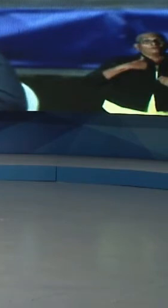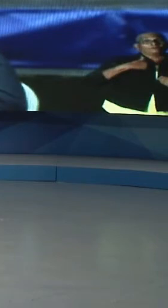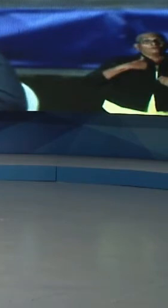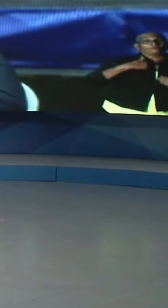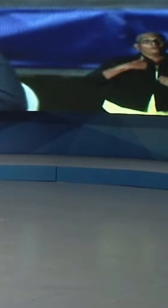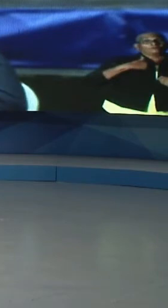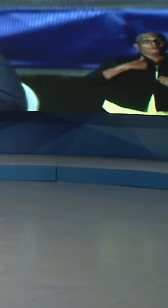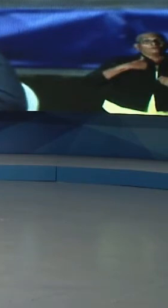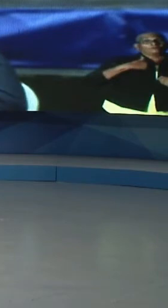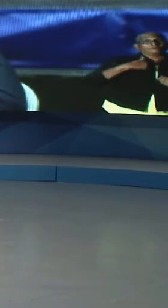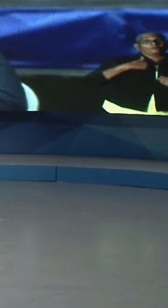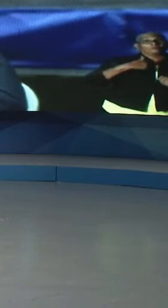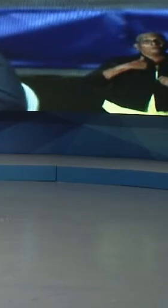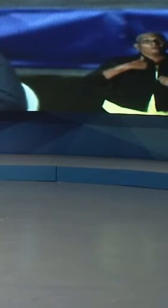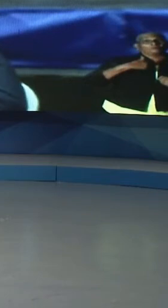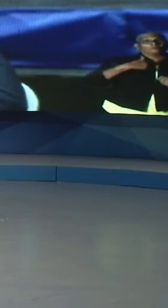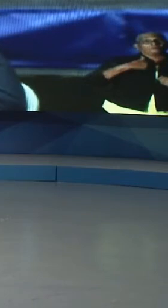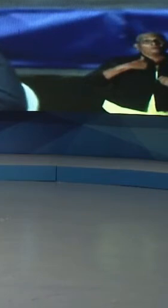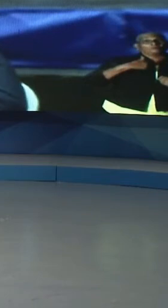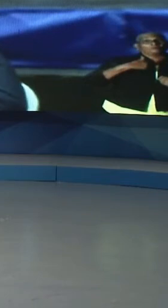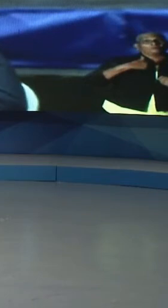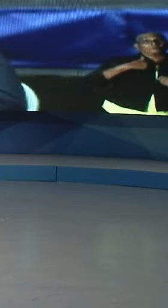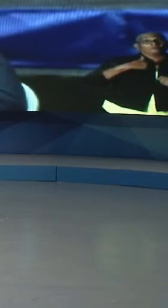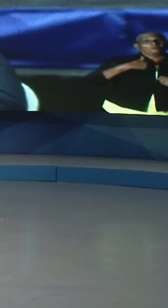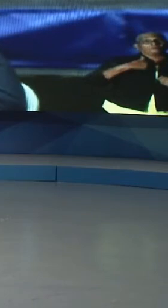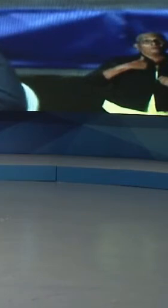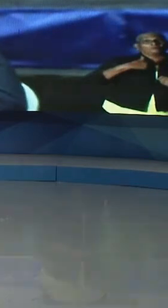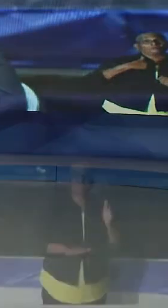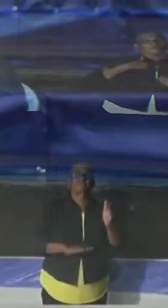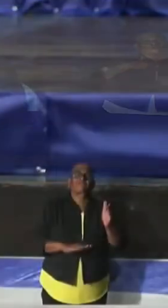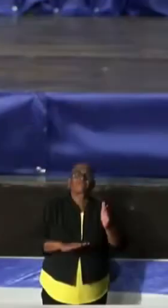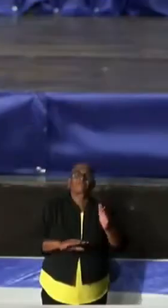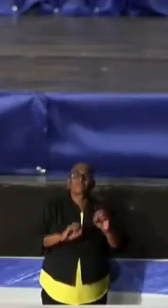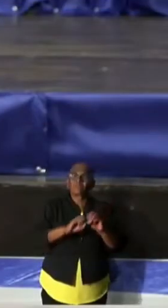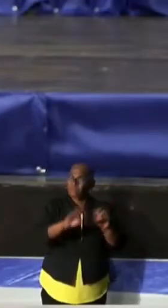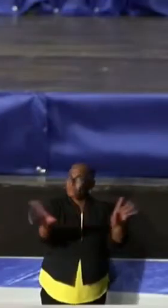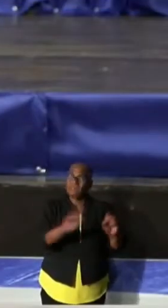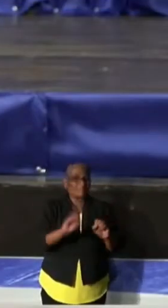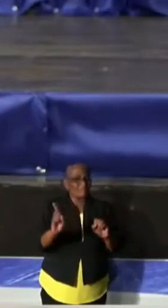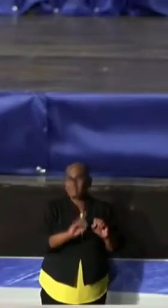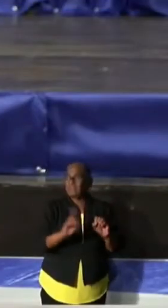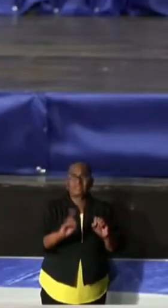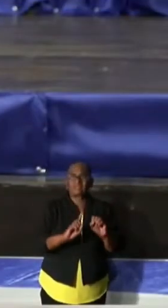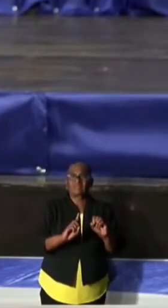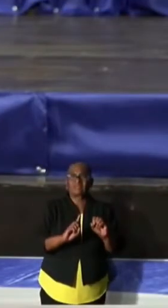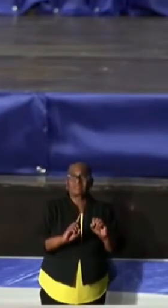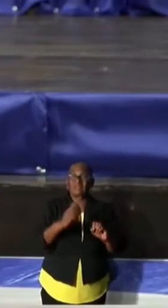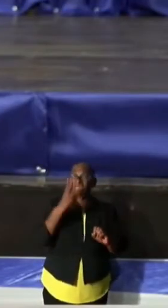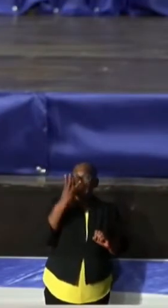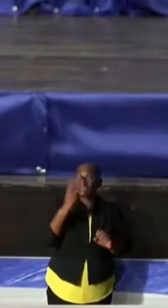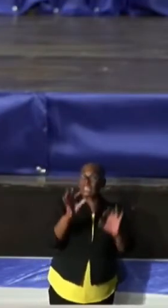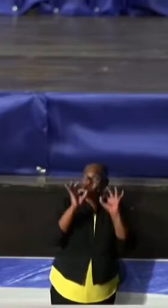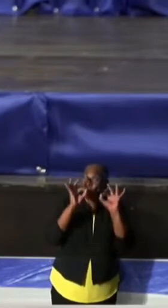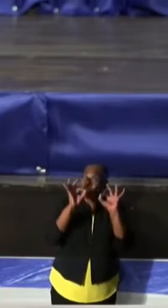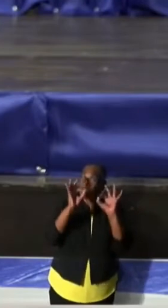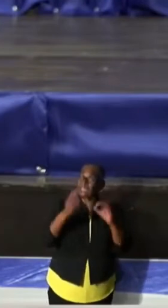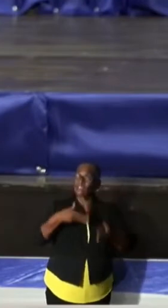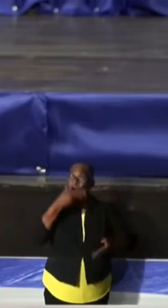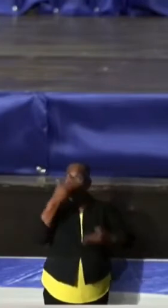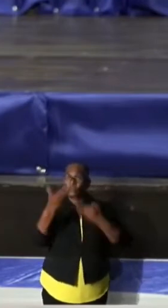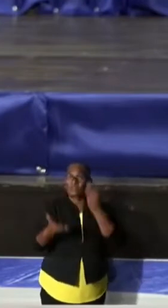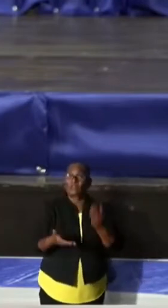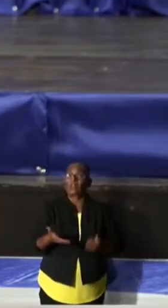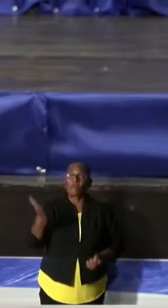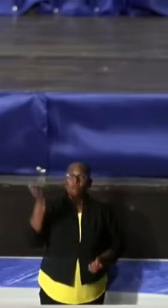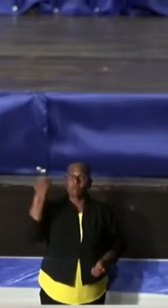naar de staat gaat, maar naar het bewakingsbedrijf. En ik ga u 3 concrete gevallen geven. Een meneer komt vorige